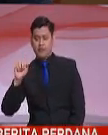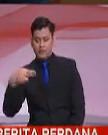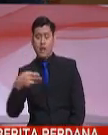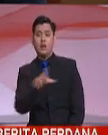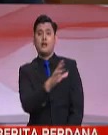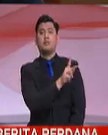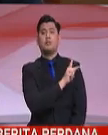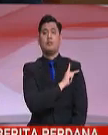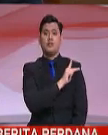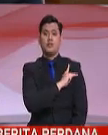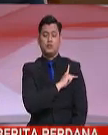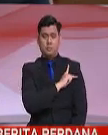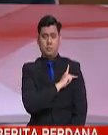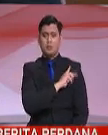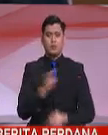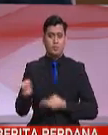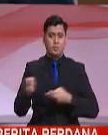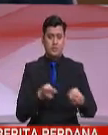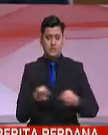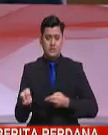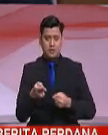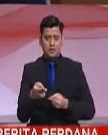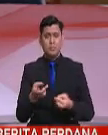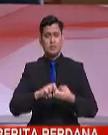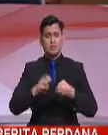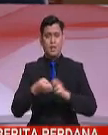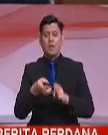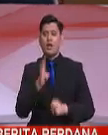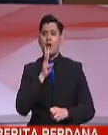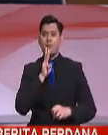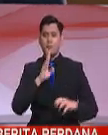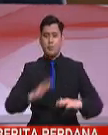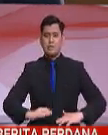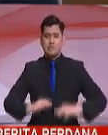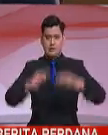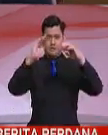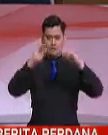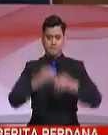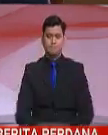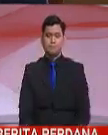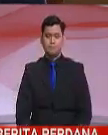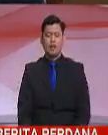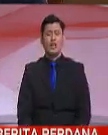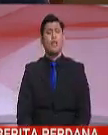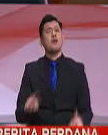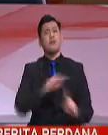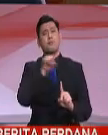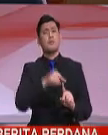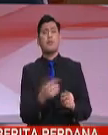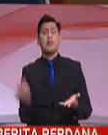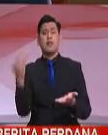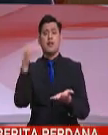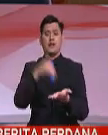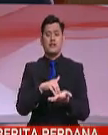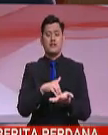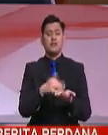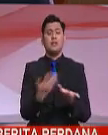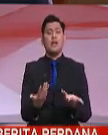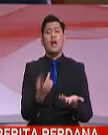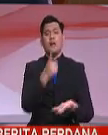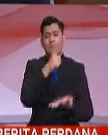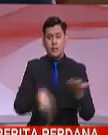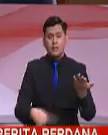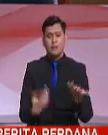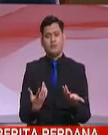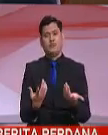pengerusi bencana. Assalamualaikum, Tuan Haji. Waalaikumsalam warahmatullahi wabarakatuh. Okey, bila lagi PKOB ini ditubuhkan, apakah